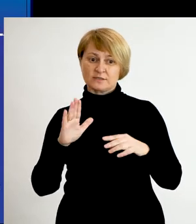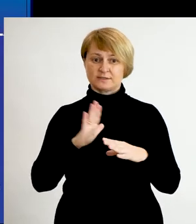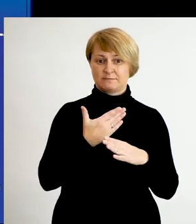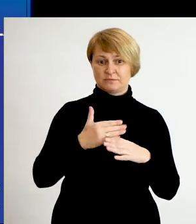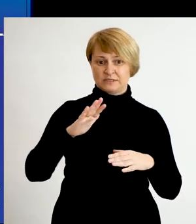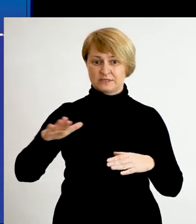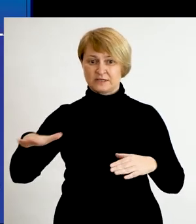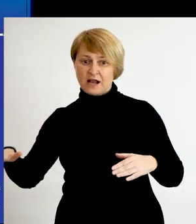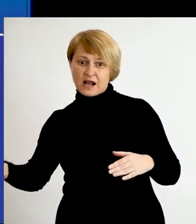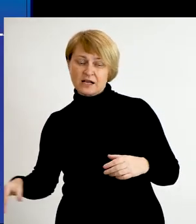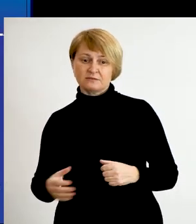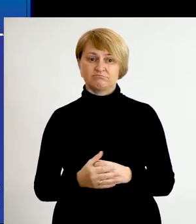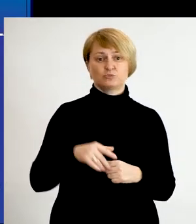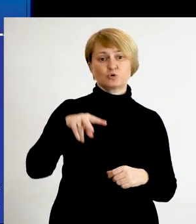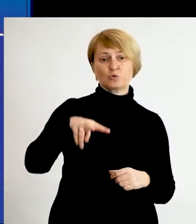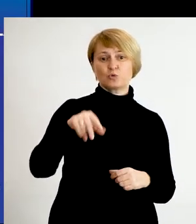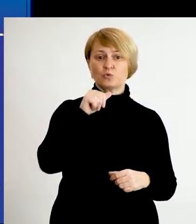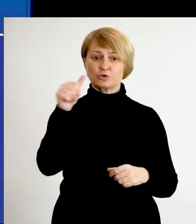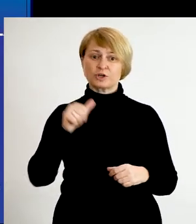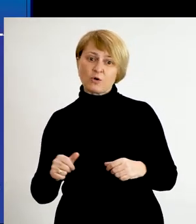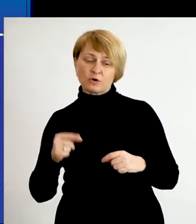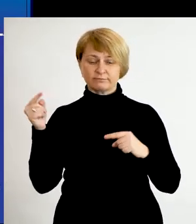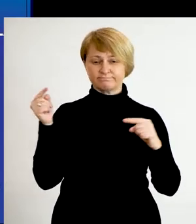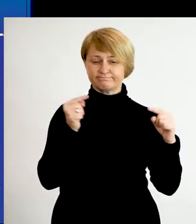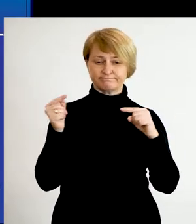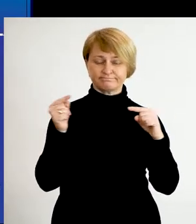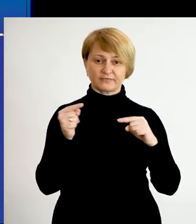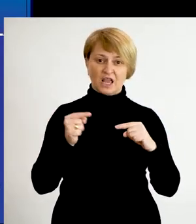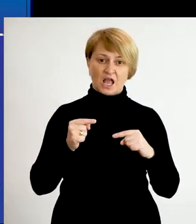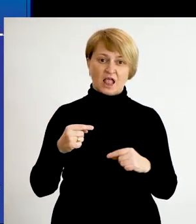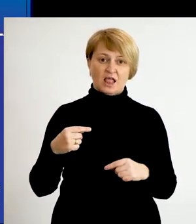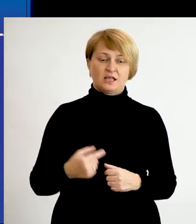Mam na myśli spór o budżet Unii Europejskiej.